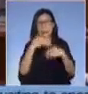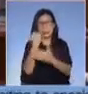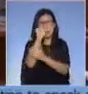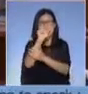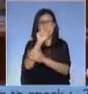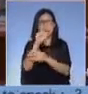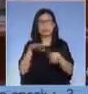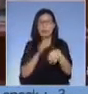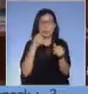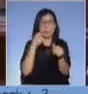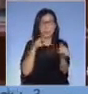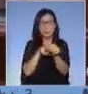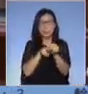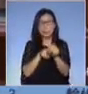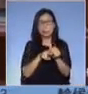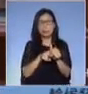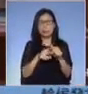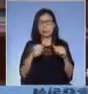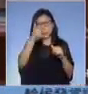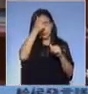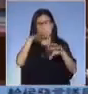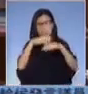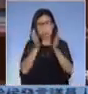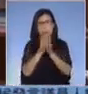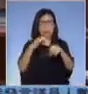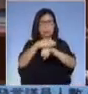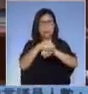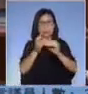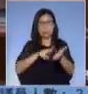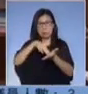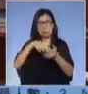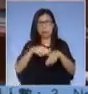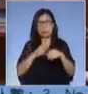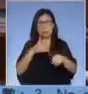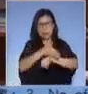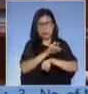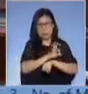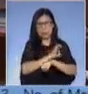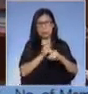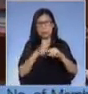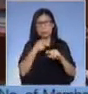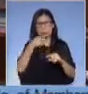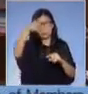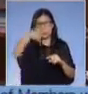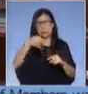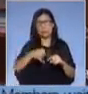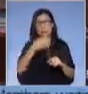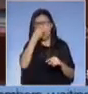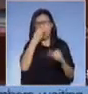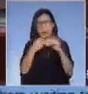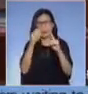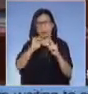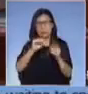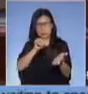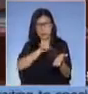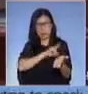之後就要建立民主國家和民主社會，到時港人可以決